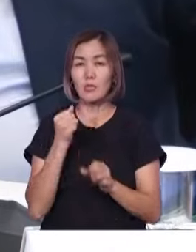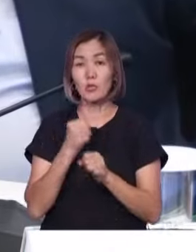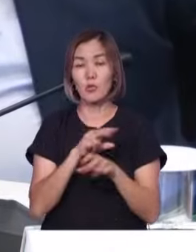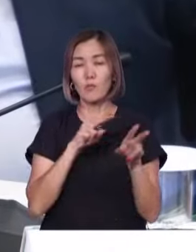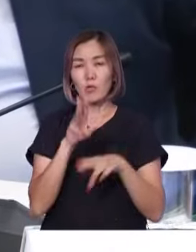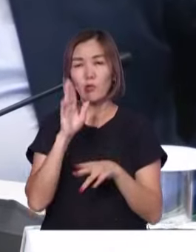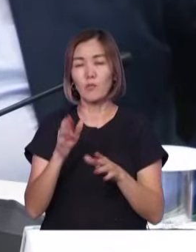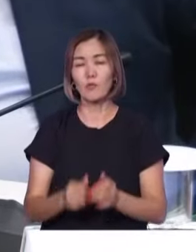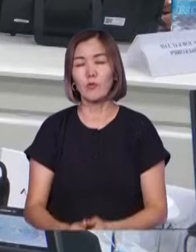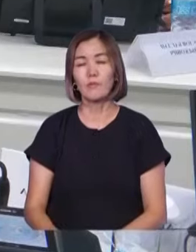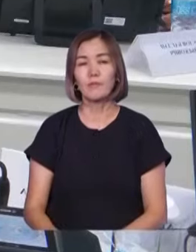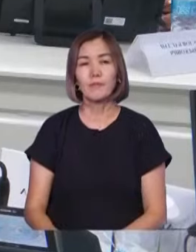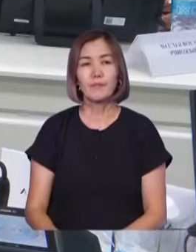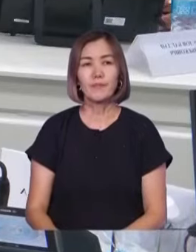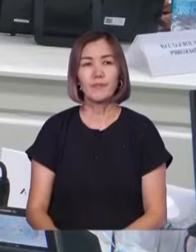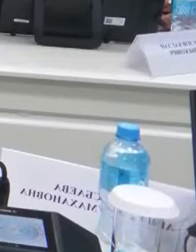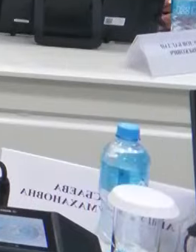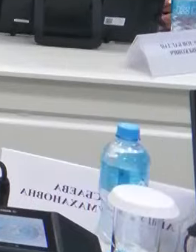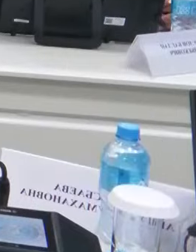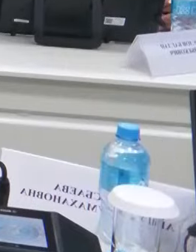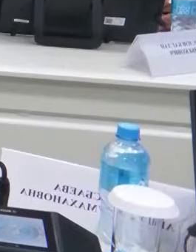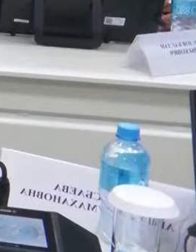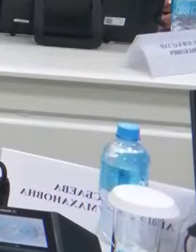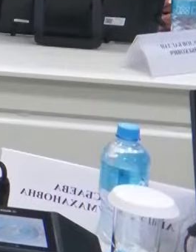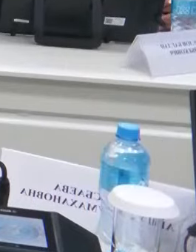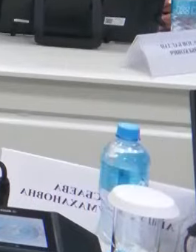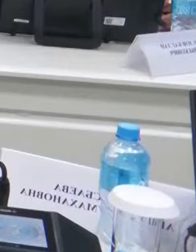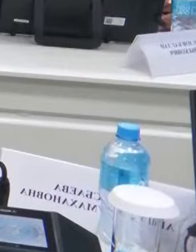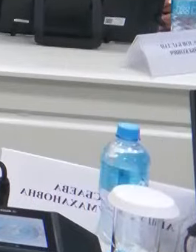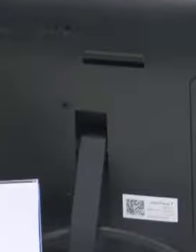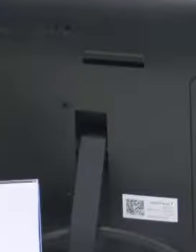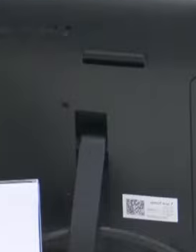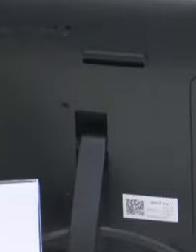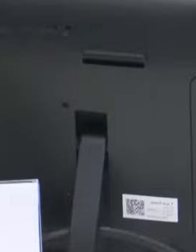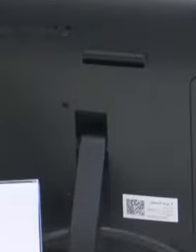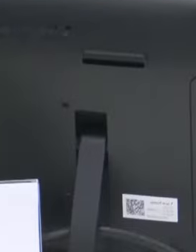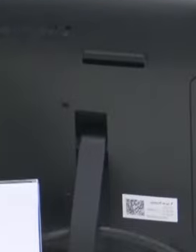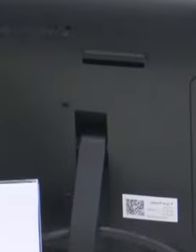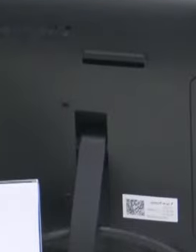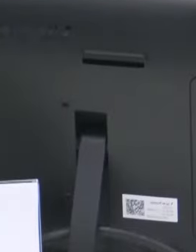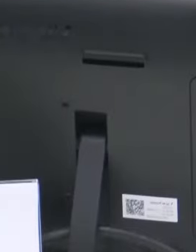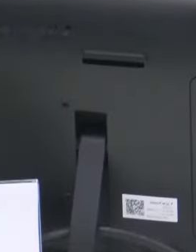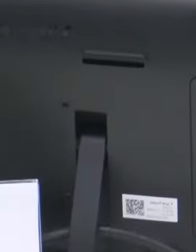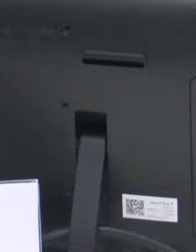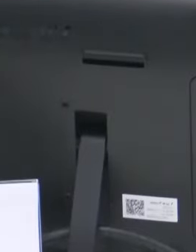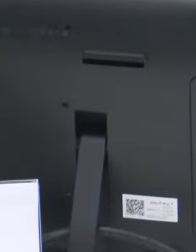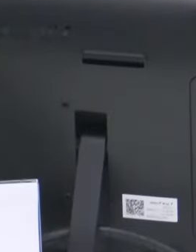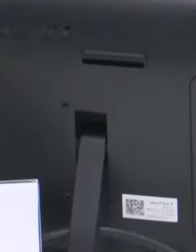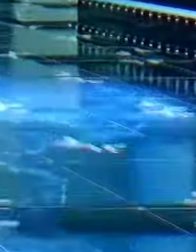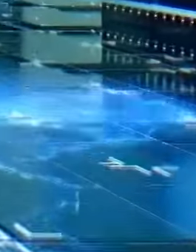строгим контролем депутатов мухамбетова жанс Назарбаев Камила таштай жарк Нурбек телеканал